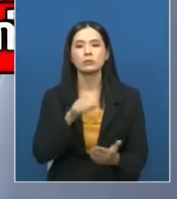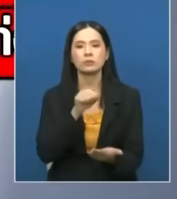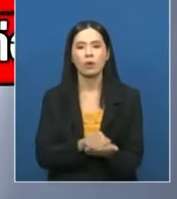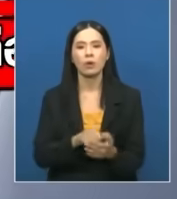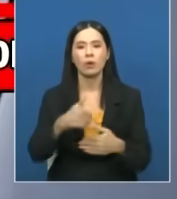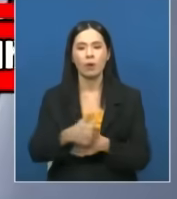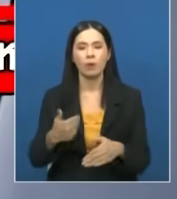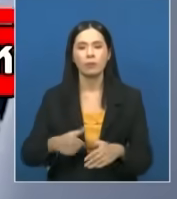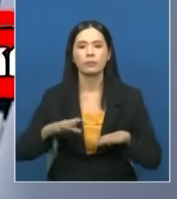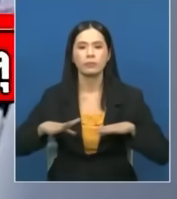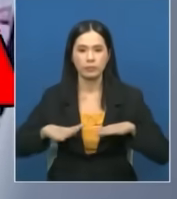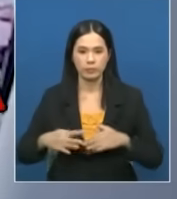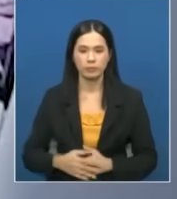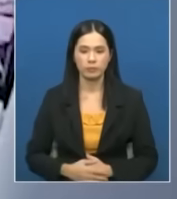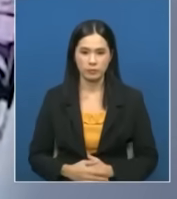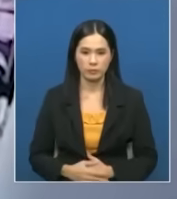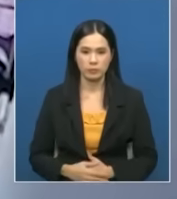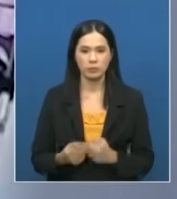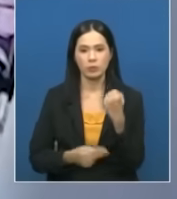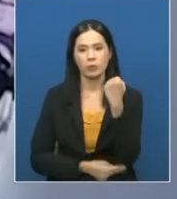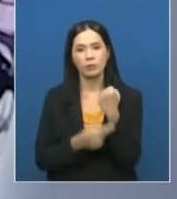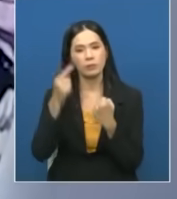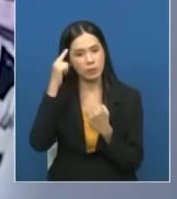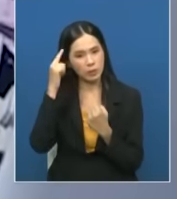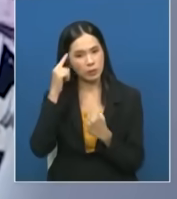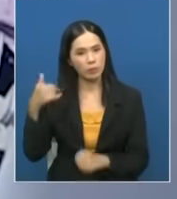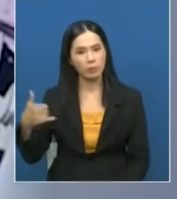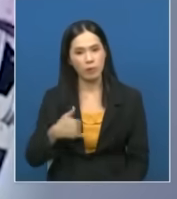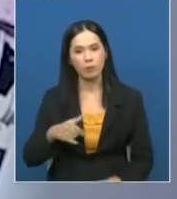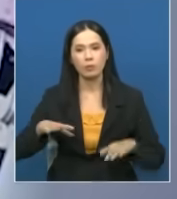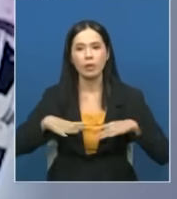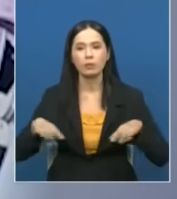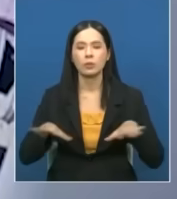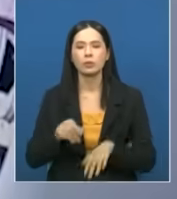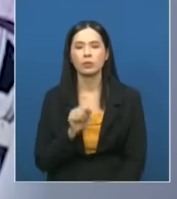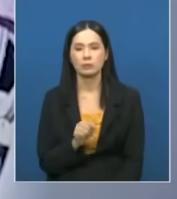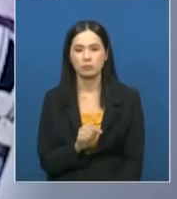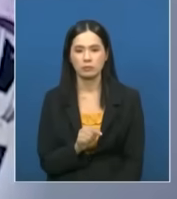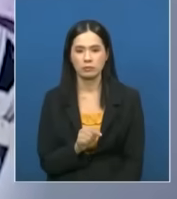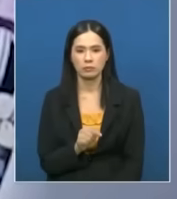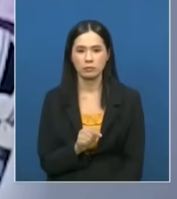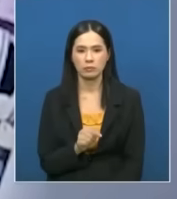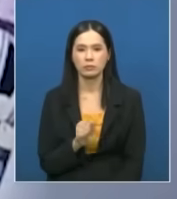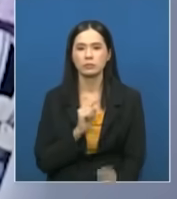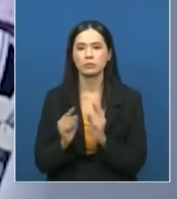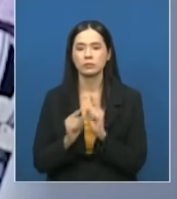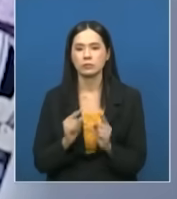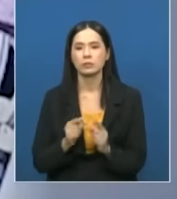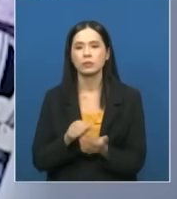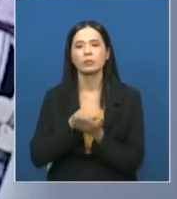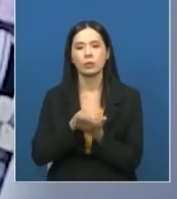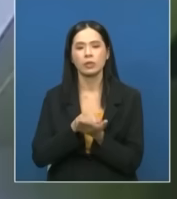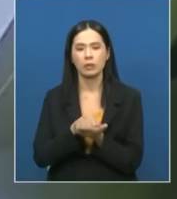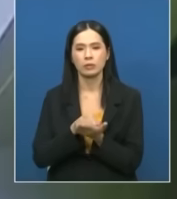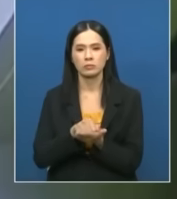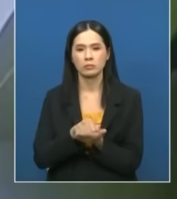เช่าทางโรงแรมก็คิดว่าเป็นลูกค้ามาเข้าพักตามปกติค่ะก็ยืนคุยแล้วก็ให้บริการกับเข